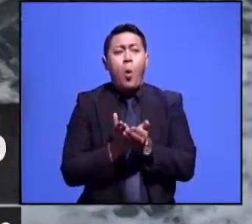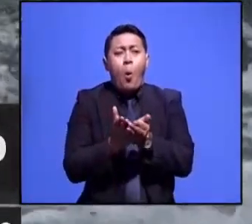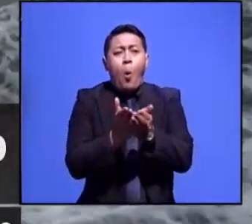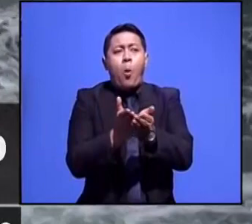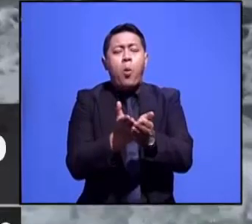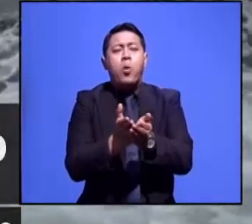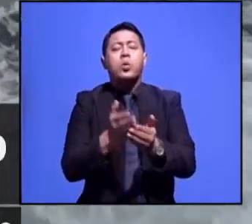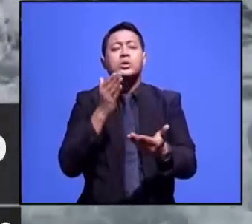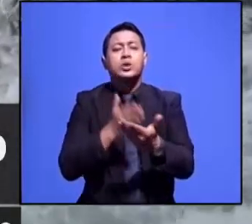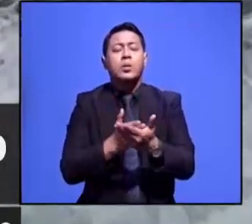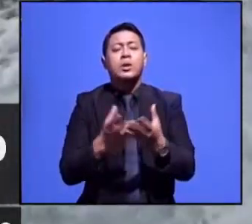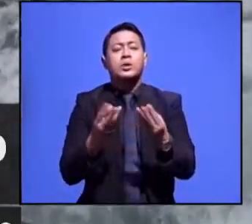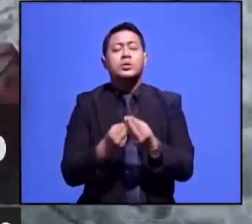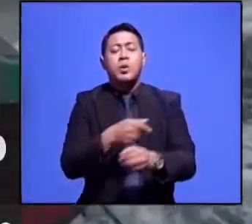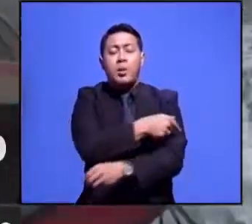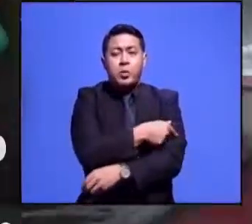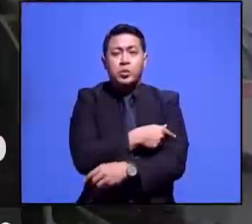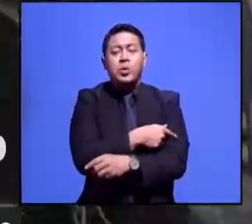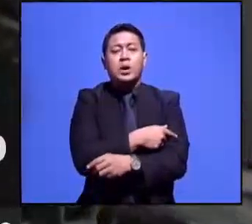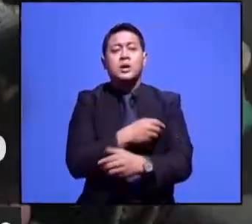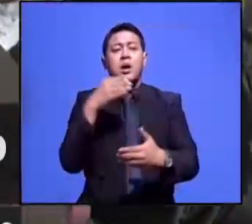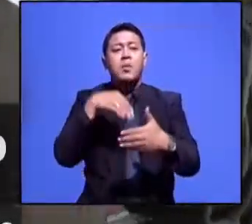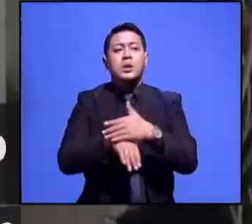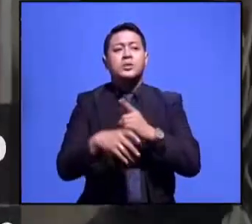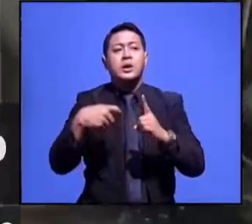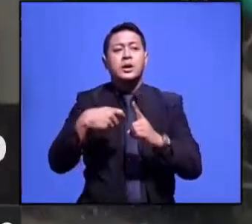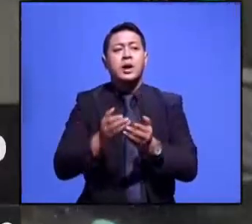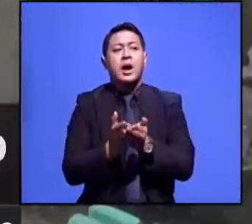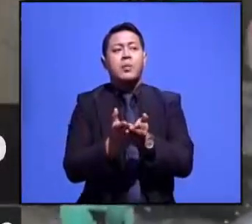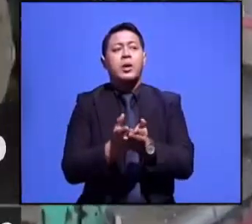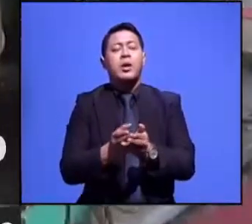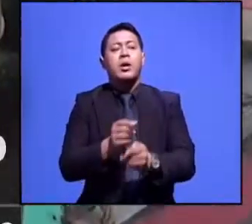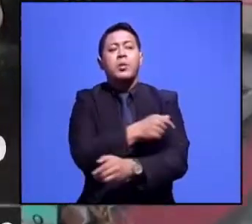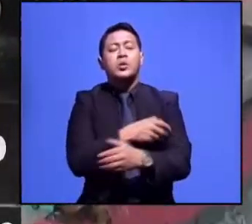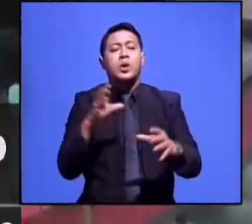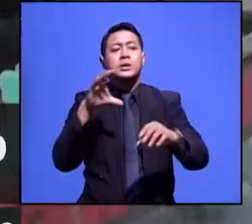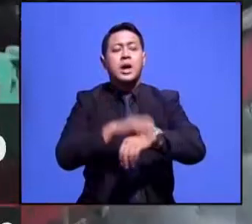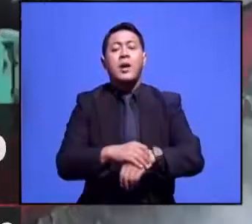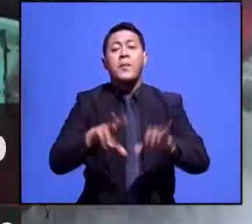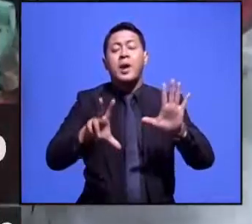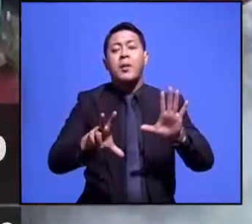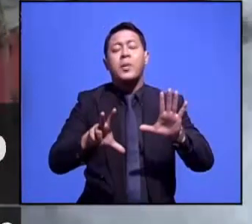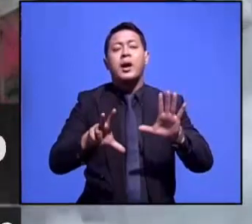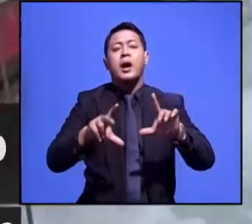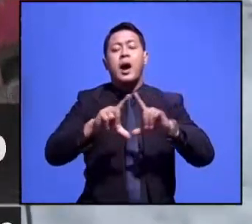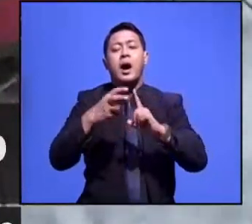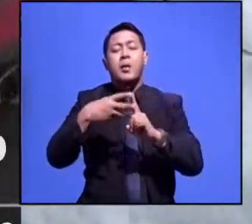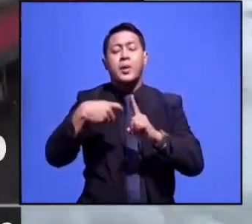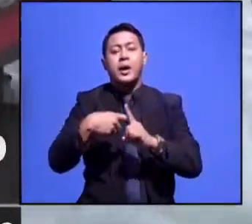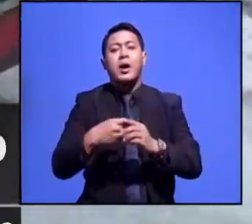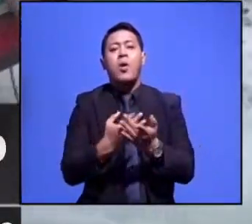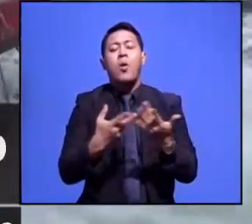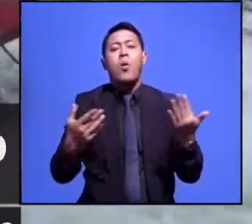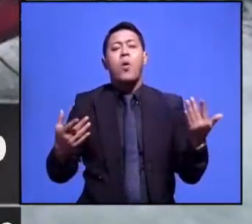kapal akhirnya terhenti setelah sejumlah petugas KKP memasuki kapal. Petugas juga menangkap 8 anak buah kapal yang merupakan